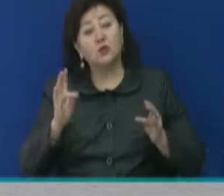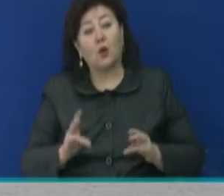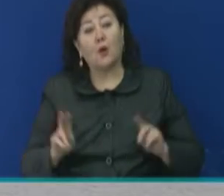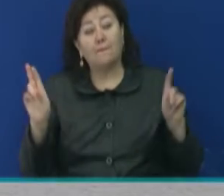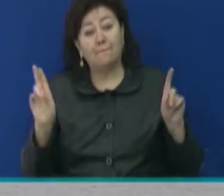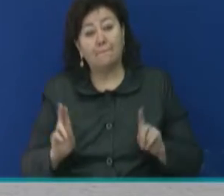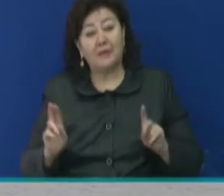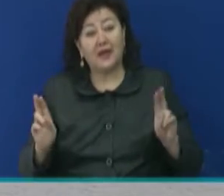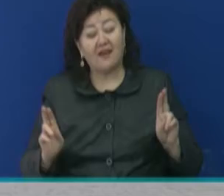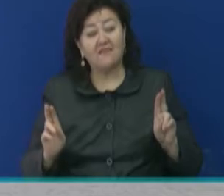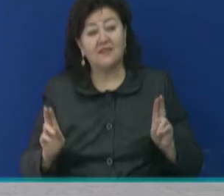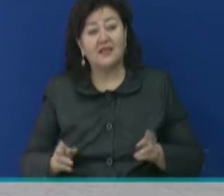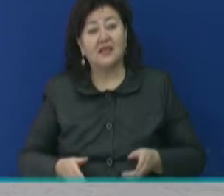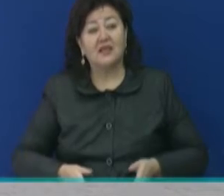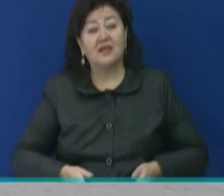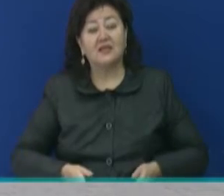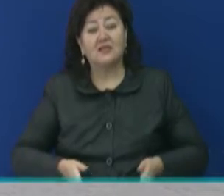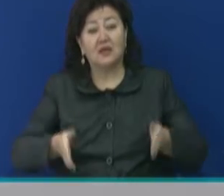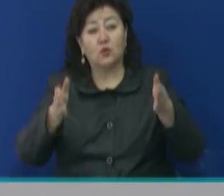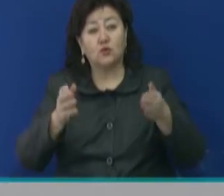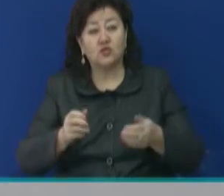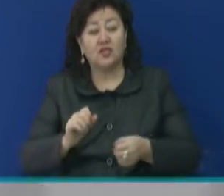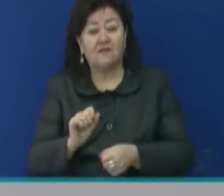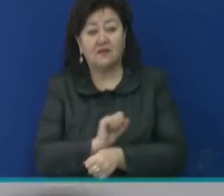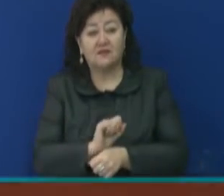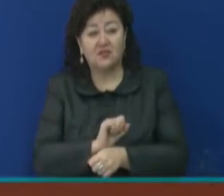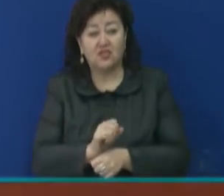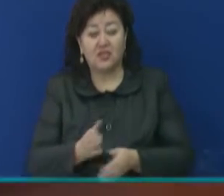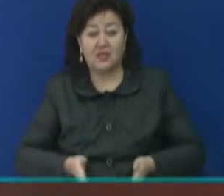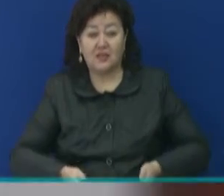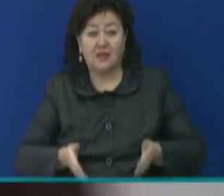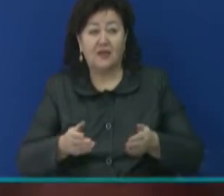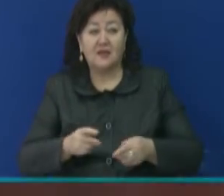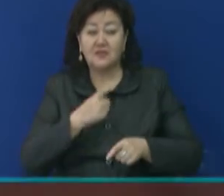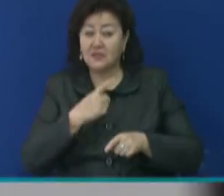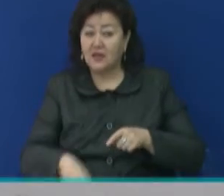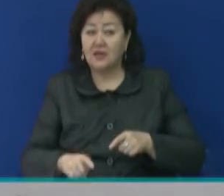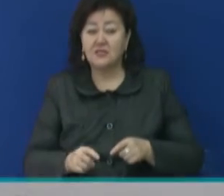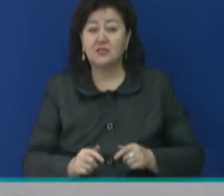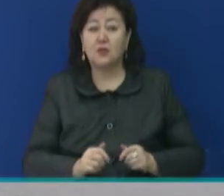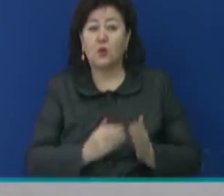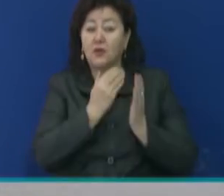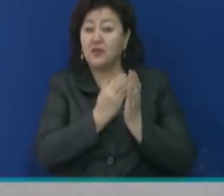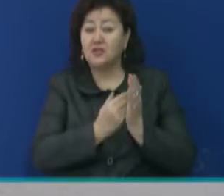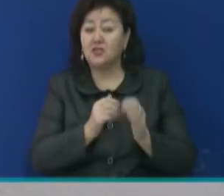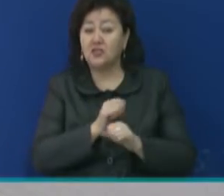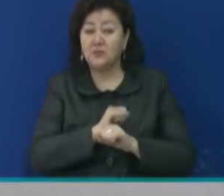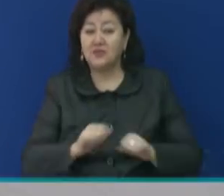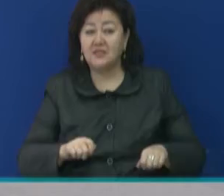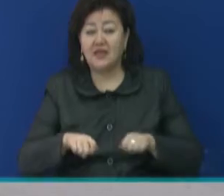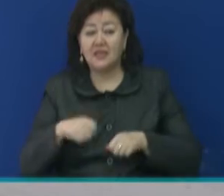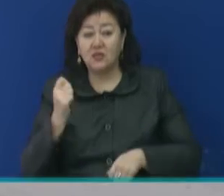безопасности дорожного движения можно относиться небрежно скоростной режим Также нельзя нарушать Надеюсь быстро добраться до места назначения